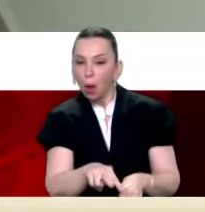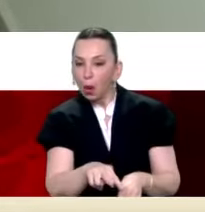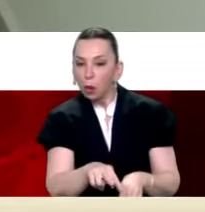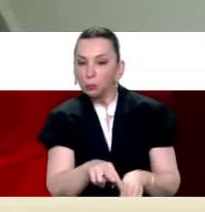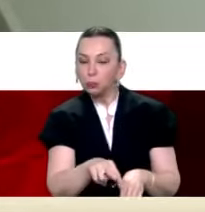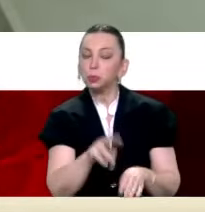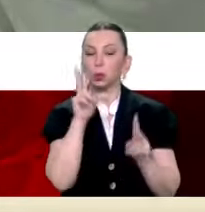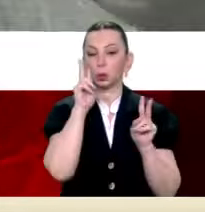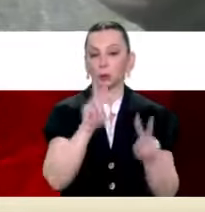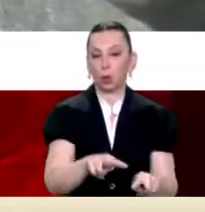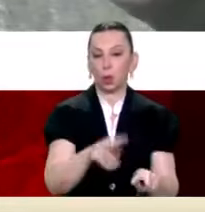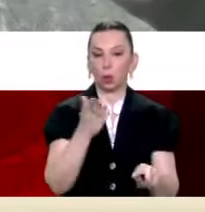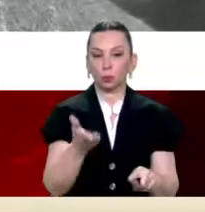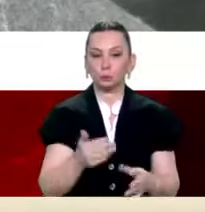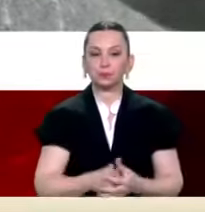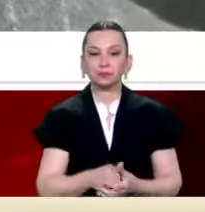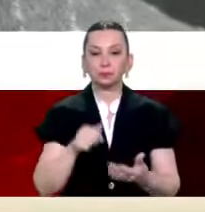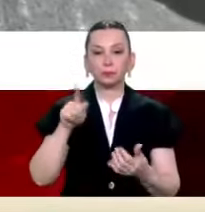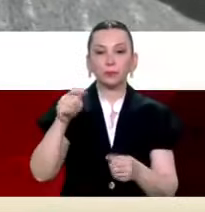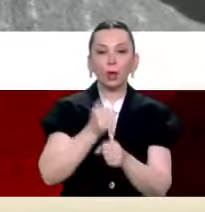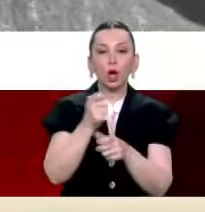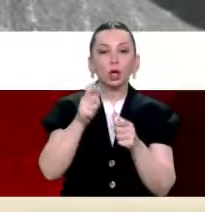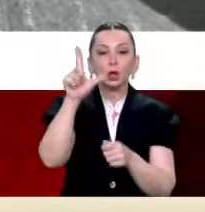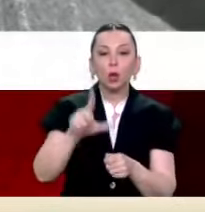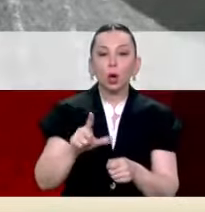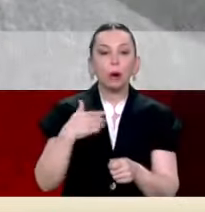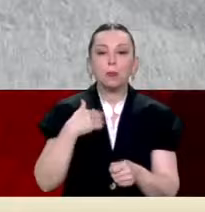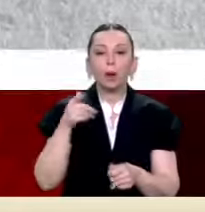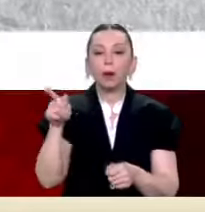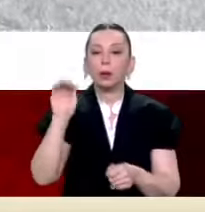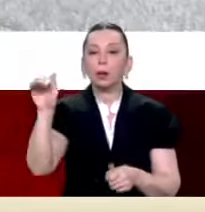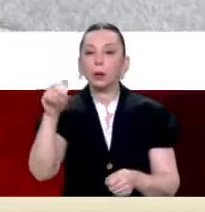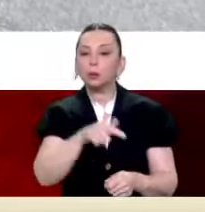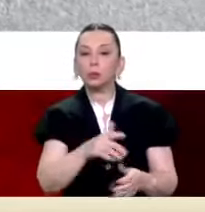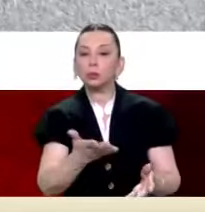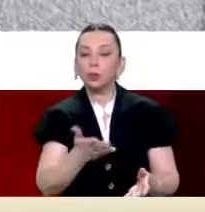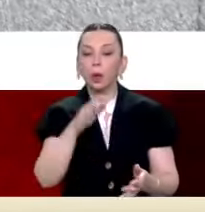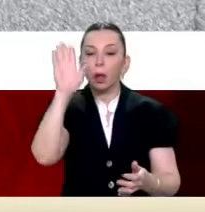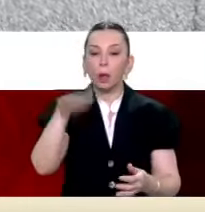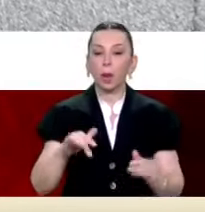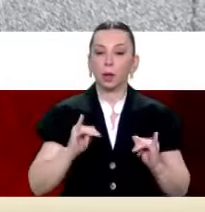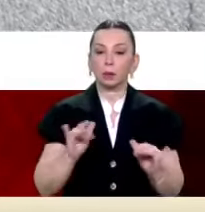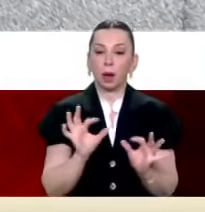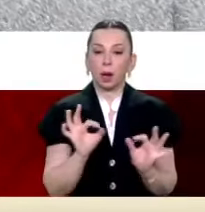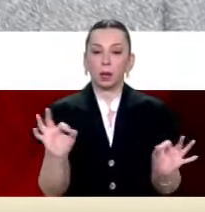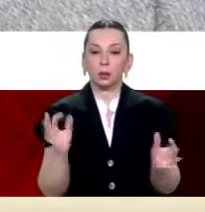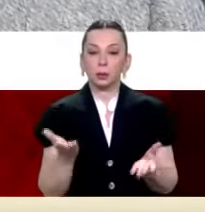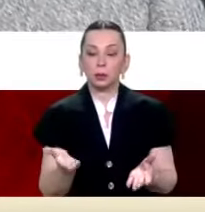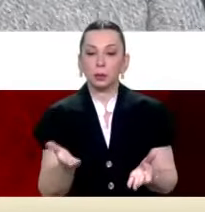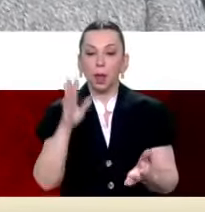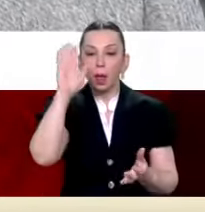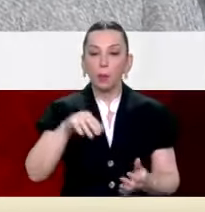şekilde yatarken buldu. Blok görevlisi arkadaşları gördüm. Hayırdır, ne oldu arkadaşlar dedi. İnsanlar çok rahatsız oldu. Öyle bir duruma geldi ki çocuklarını